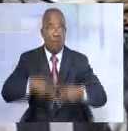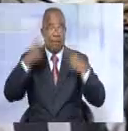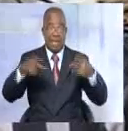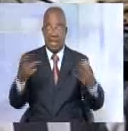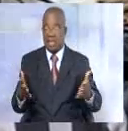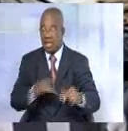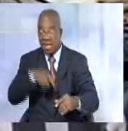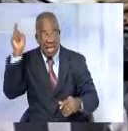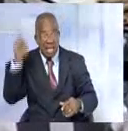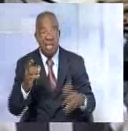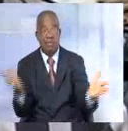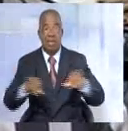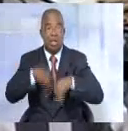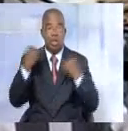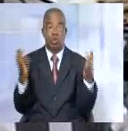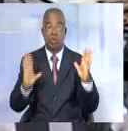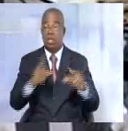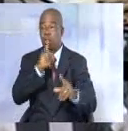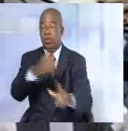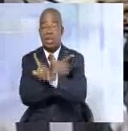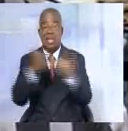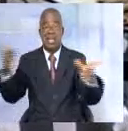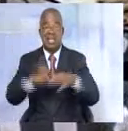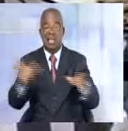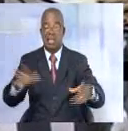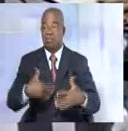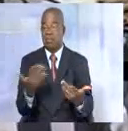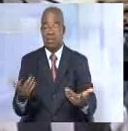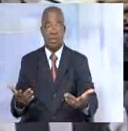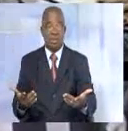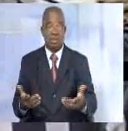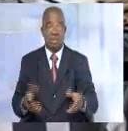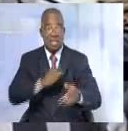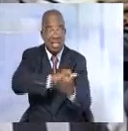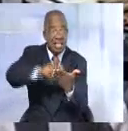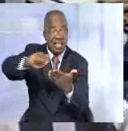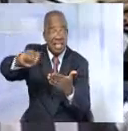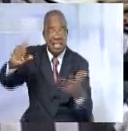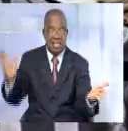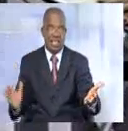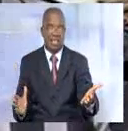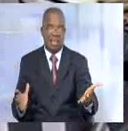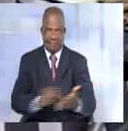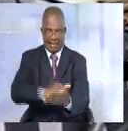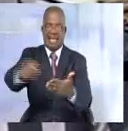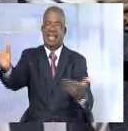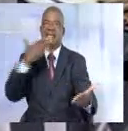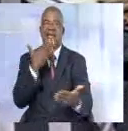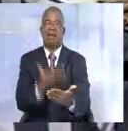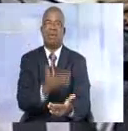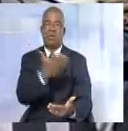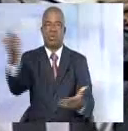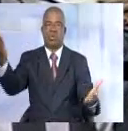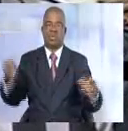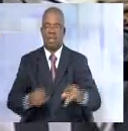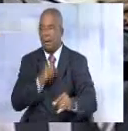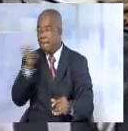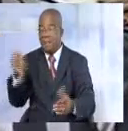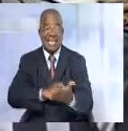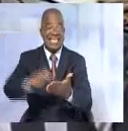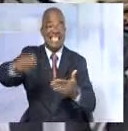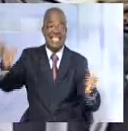atteinte à la liberté de la presse, il y a une victime, il y a un bourreau. Bien souvent on parle des victimes qui sont les